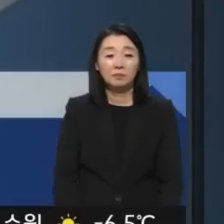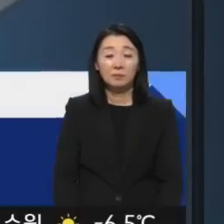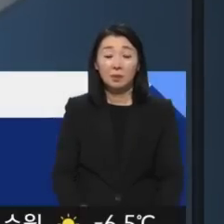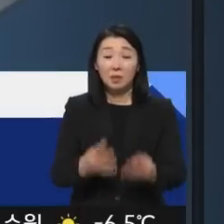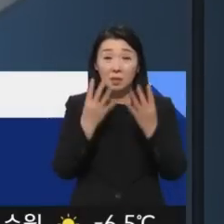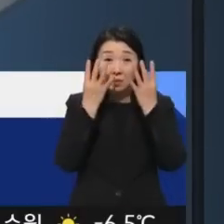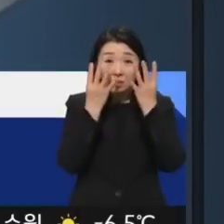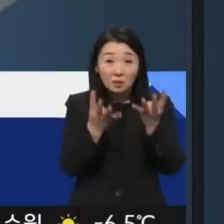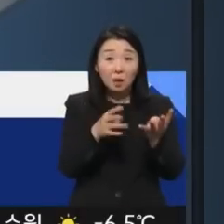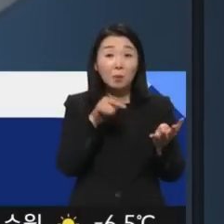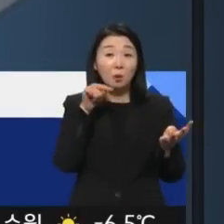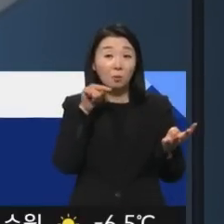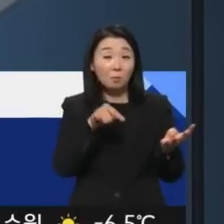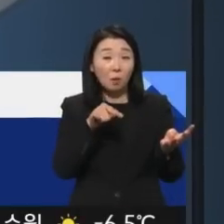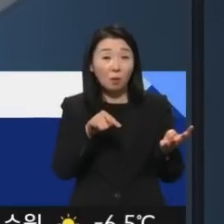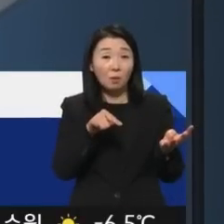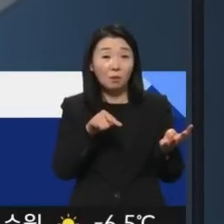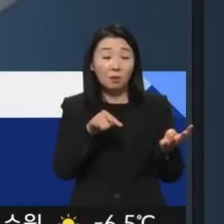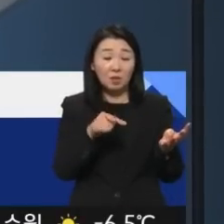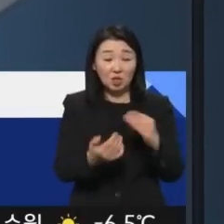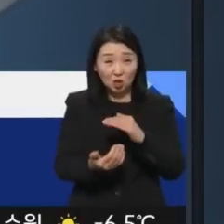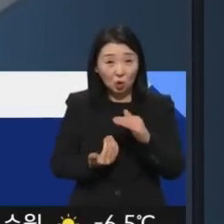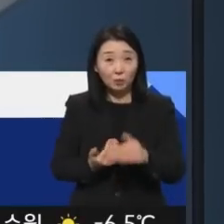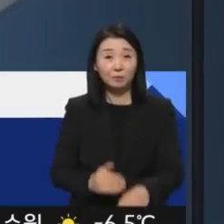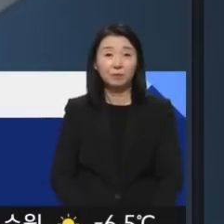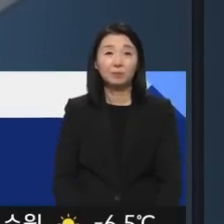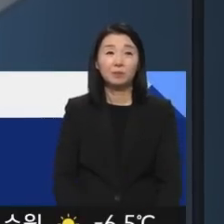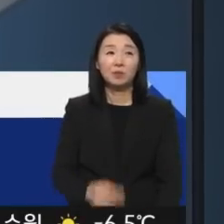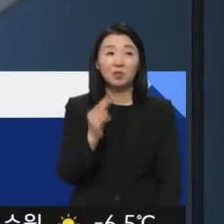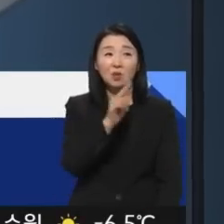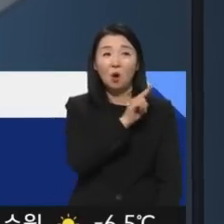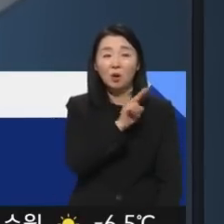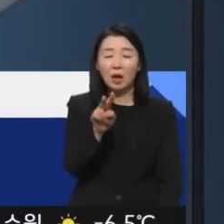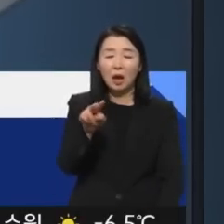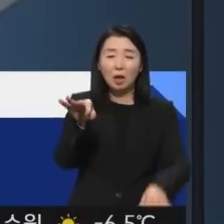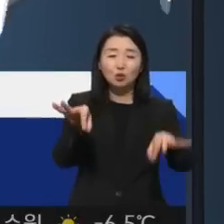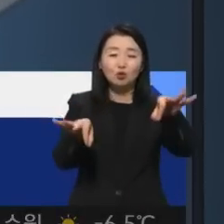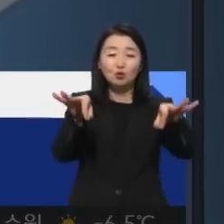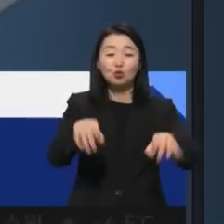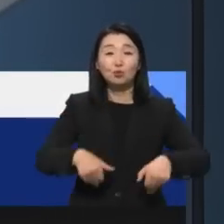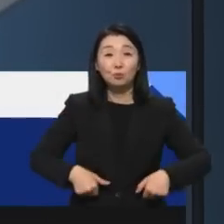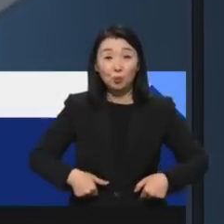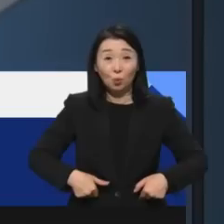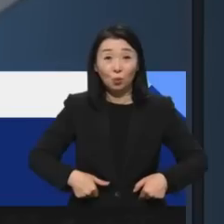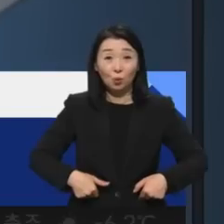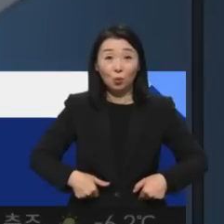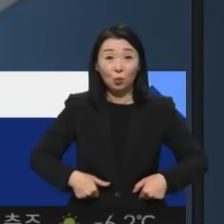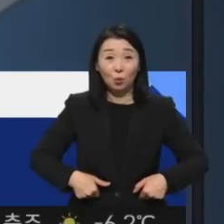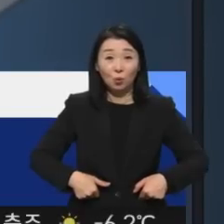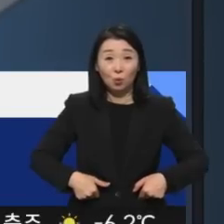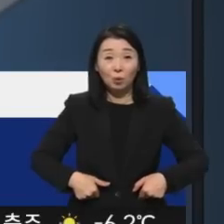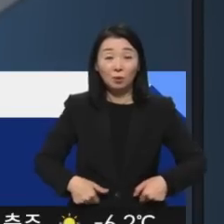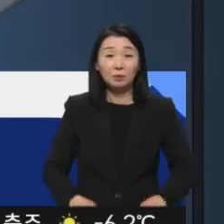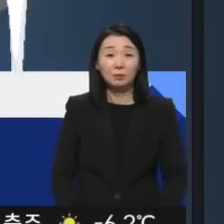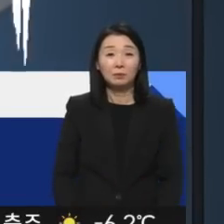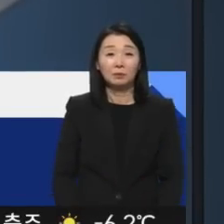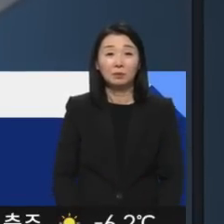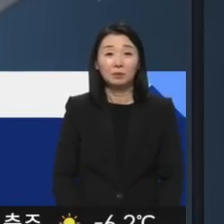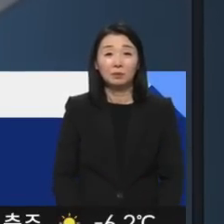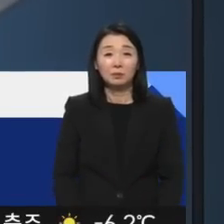사면이라는 것은 전체가 여야의 균형을 맞추는 거거든요. 네네. 자,